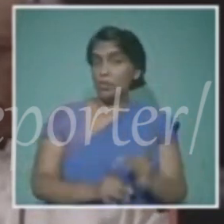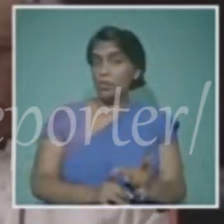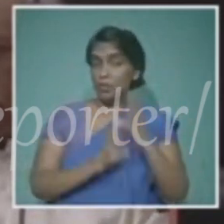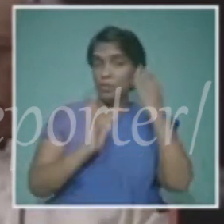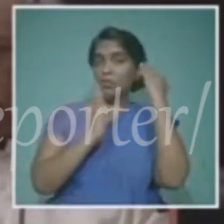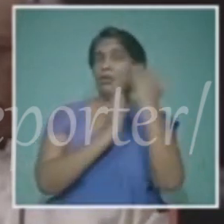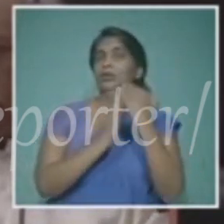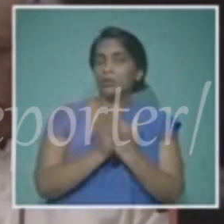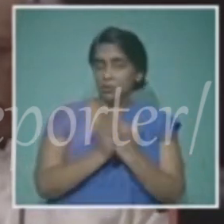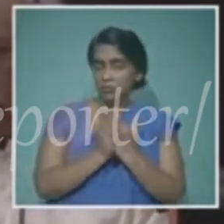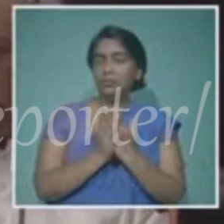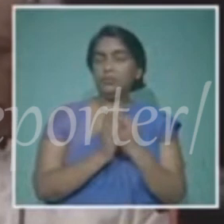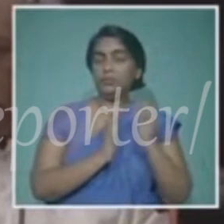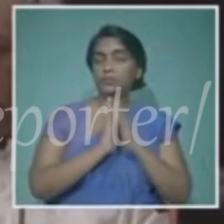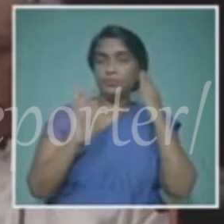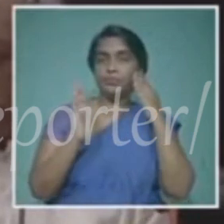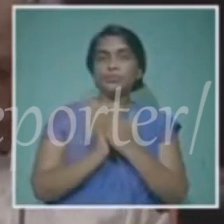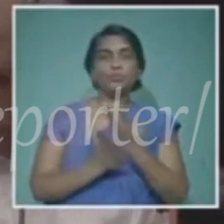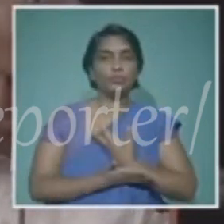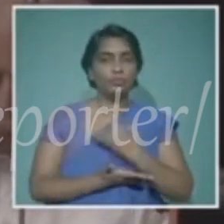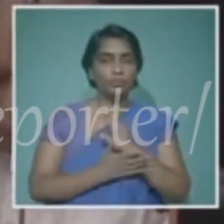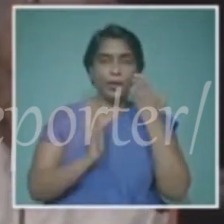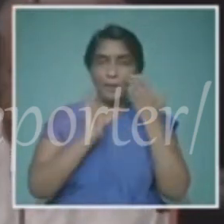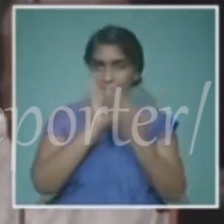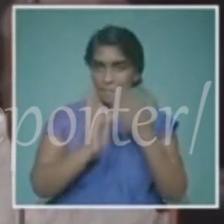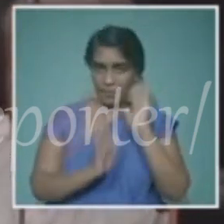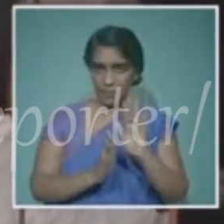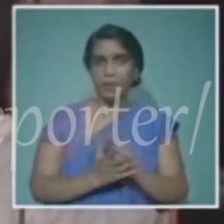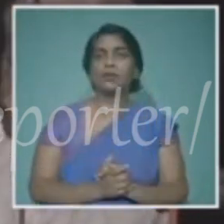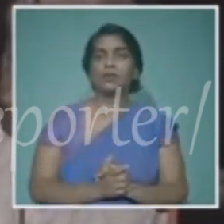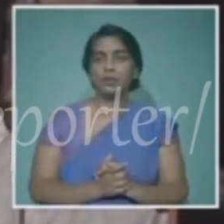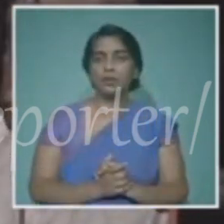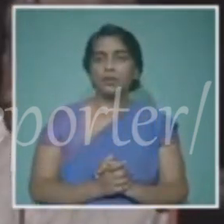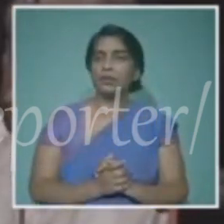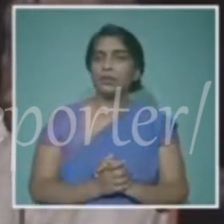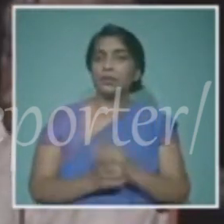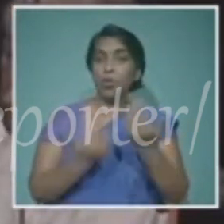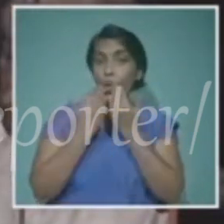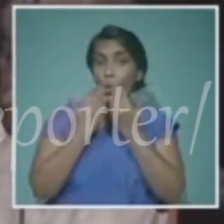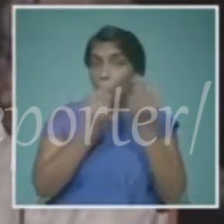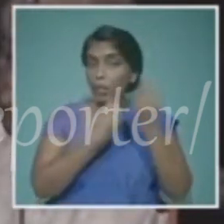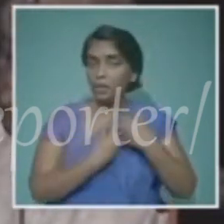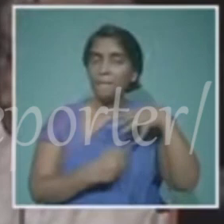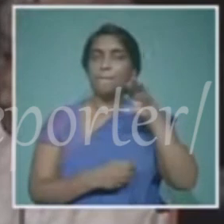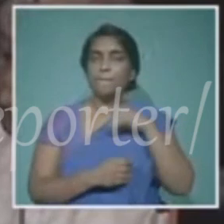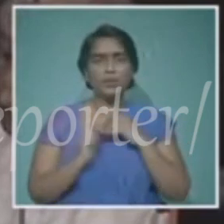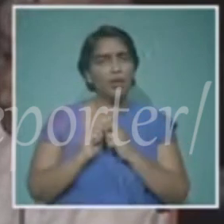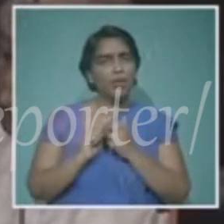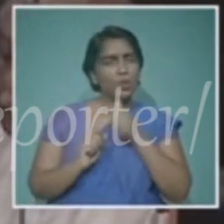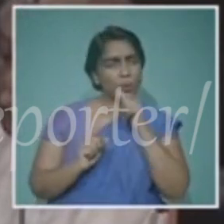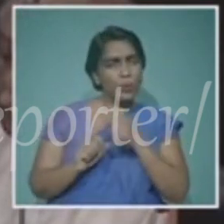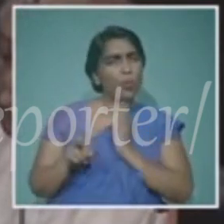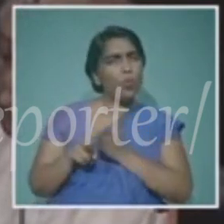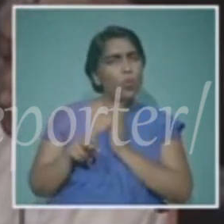කරුණු පුරදන්ත සූත්‍රය මගින් බුදුන් වහන්සේ පෙන්වා දී තිබෙනවා. යථා උපදේශ පිළිගැනීම, ගැටලුවේ යථා